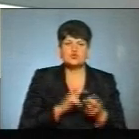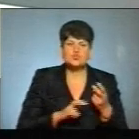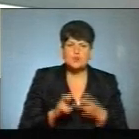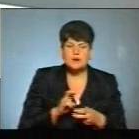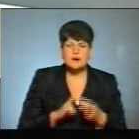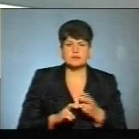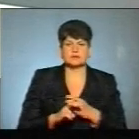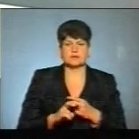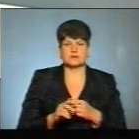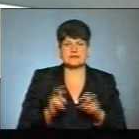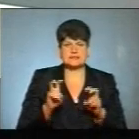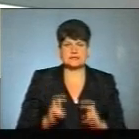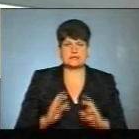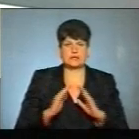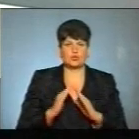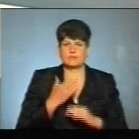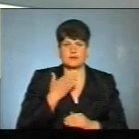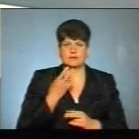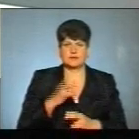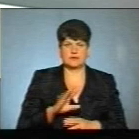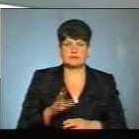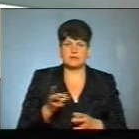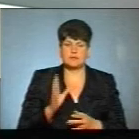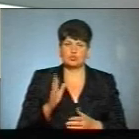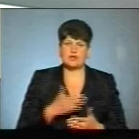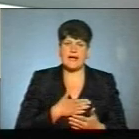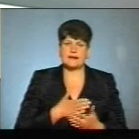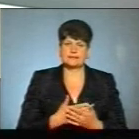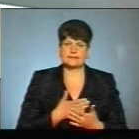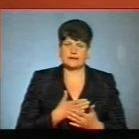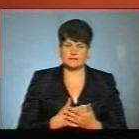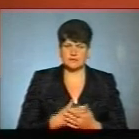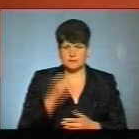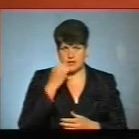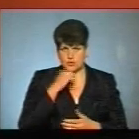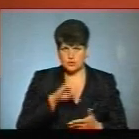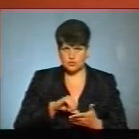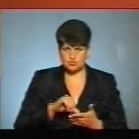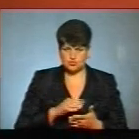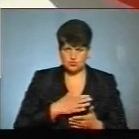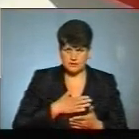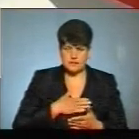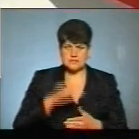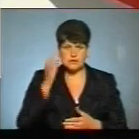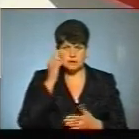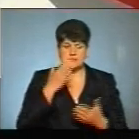що сидіти вдома нема чого. Треба бути активним. Я дякую вам за участь у нашому ефірі. Нагадаю, що ми